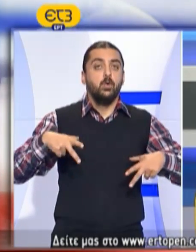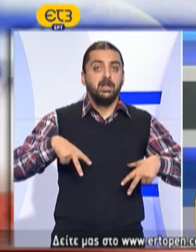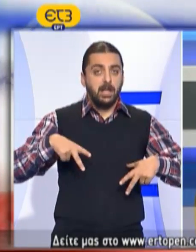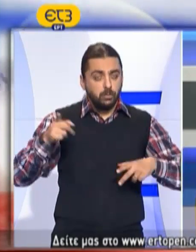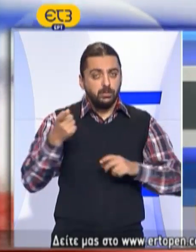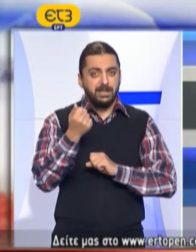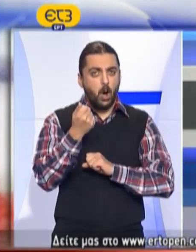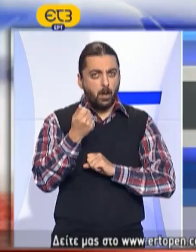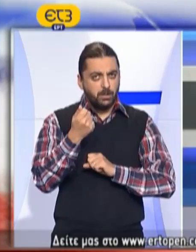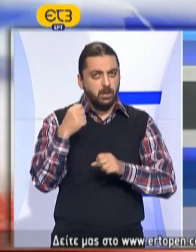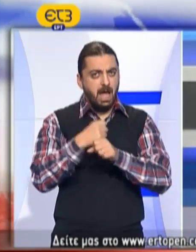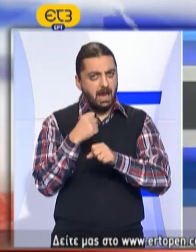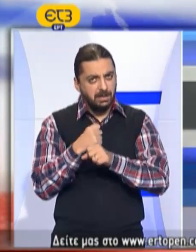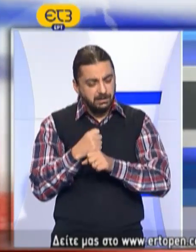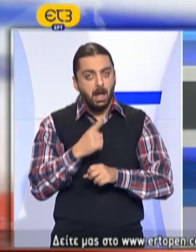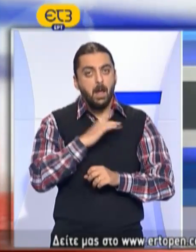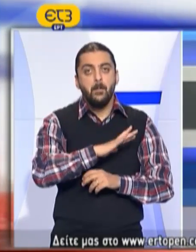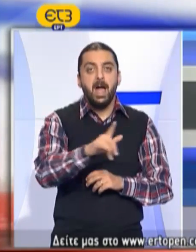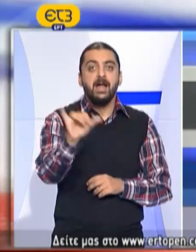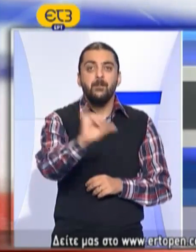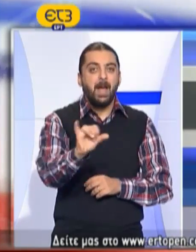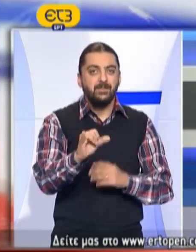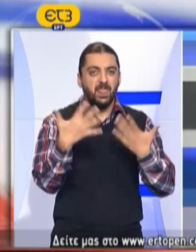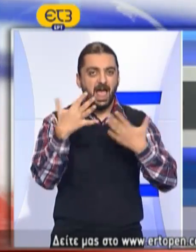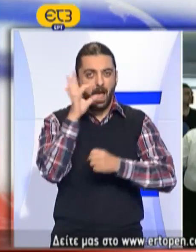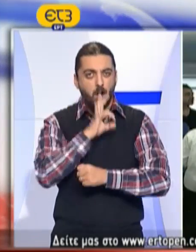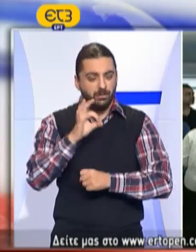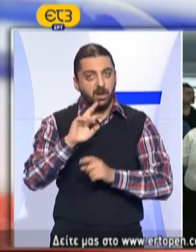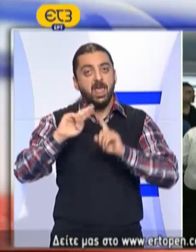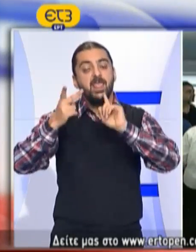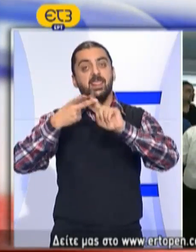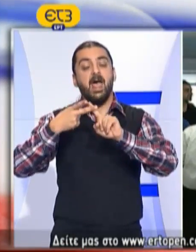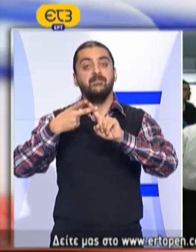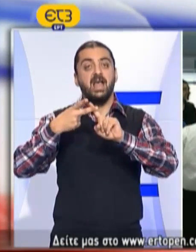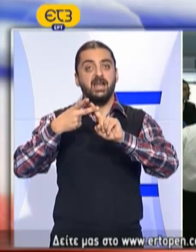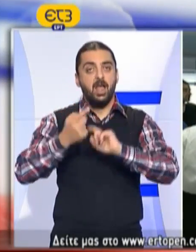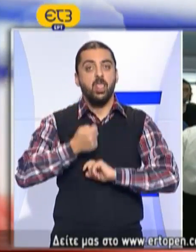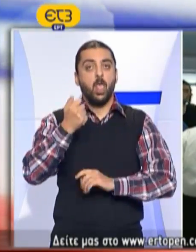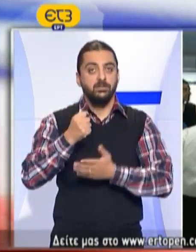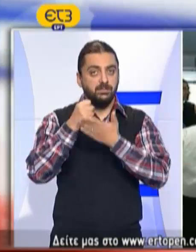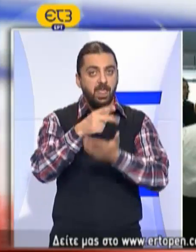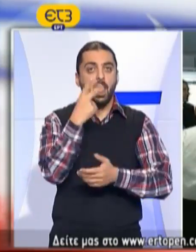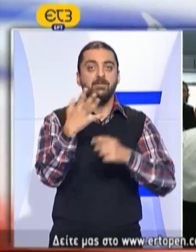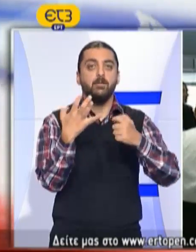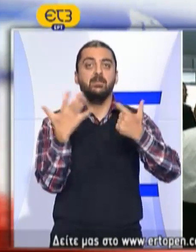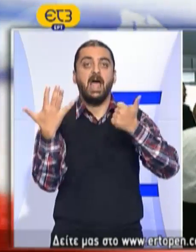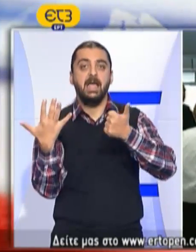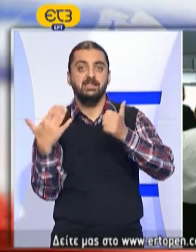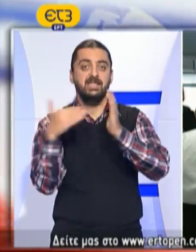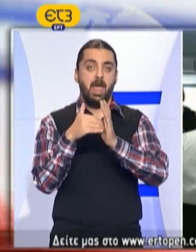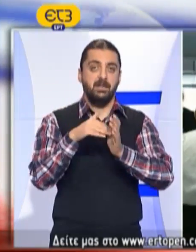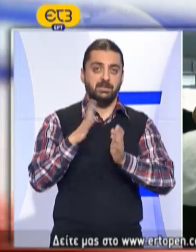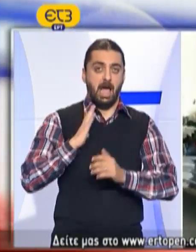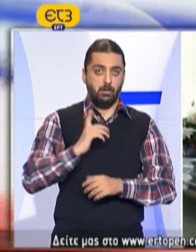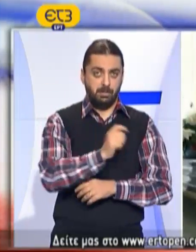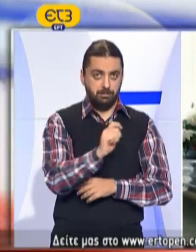Εργασίας και Οικονομικών. Μέχρι την Πέμπτη στις 10 του μηνός θα καταβληθεί η δεύτερη δόση σε 266.000 άτομα, ενώ 240.000 δικαιούχοι